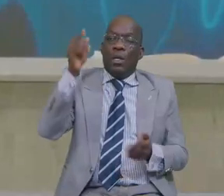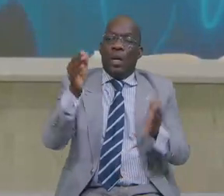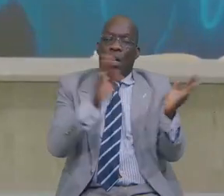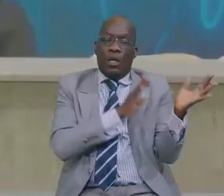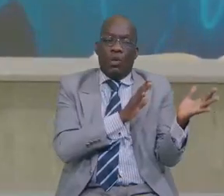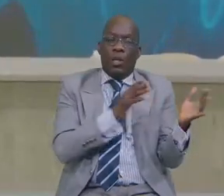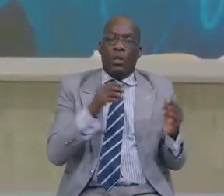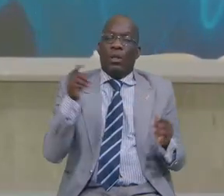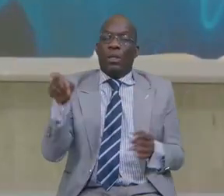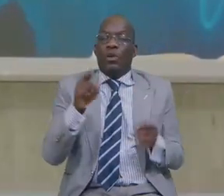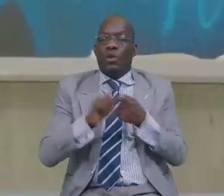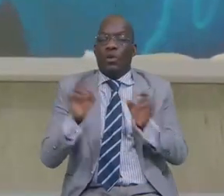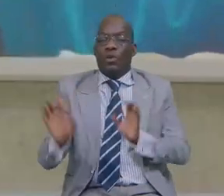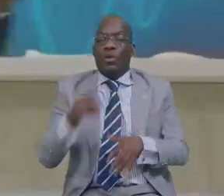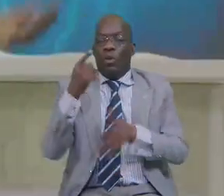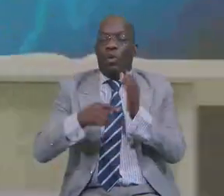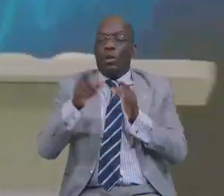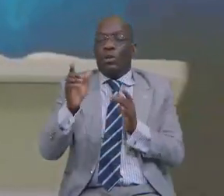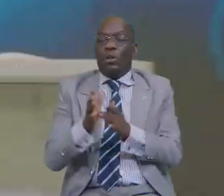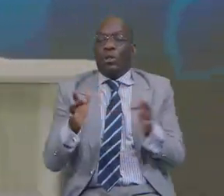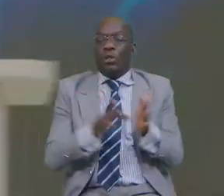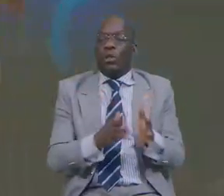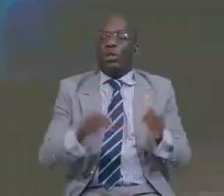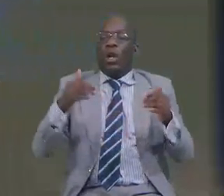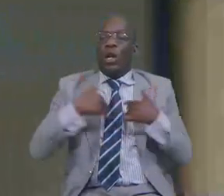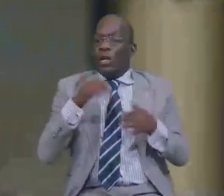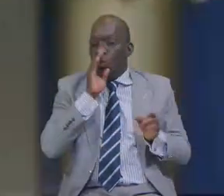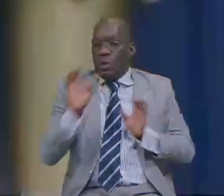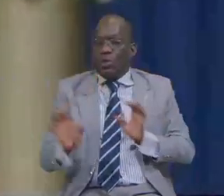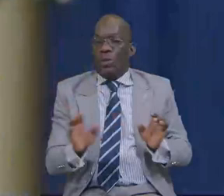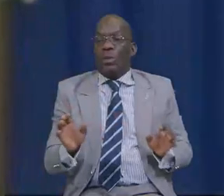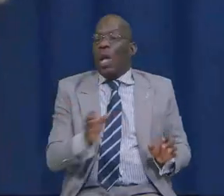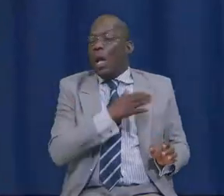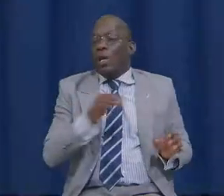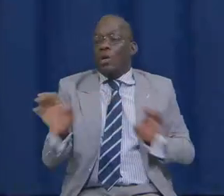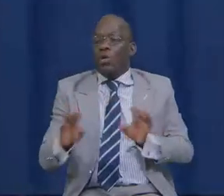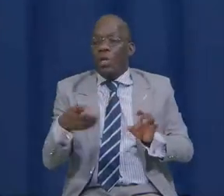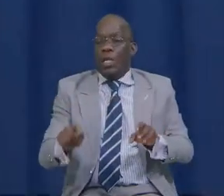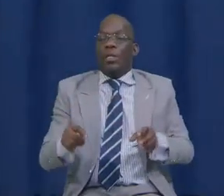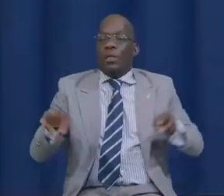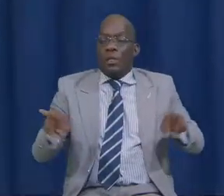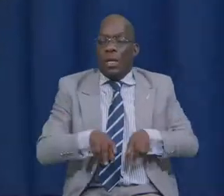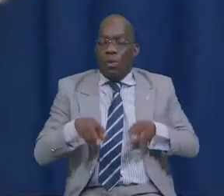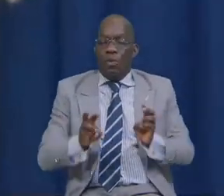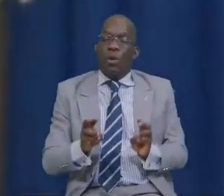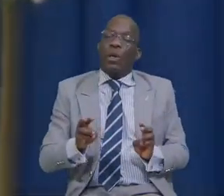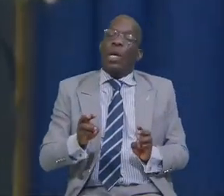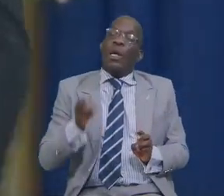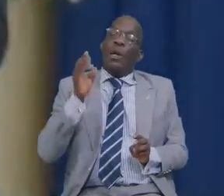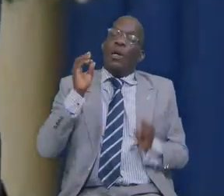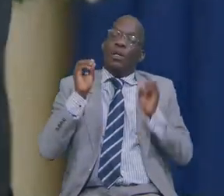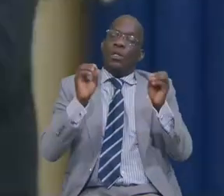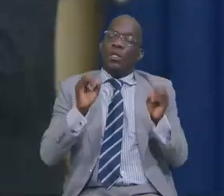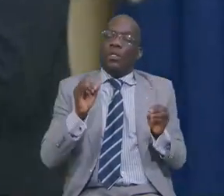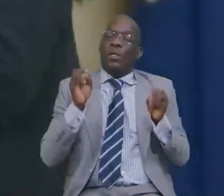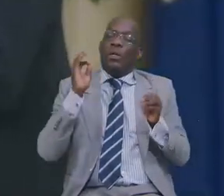que Jésus-Christ faisait, le ministère de Christ, reproduit en eux, enseigner, prêcher